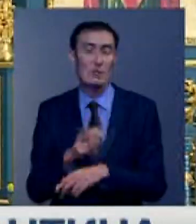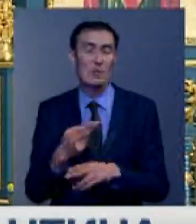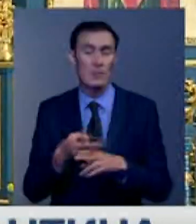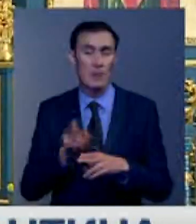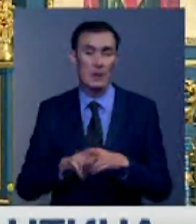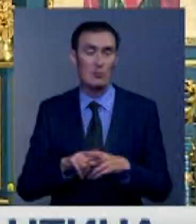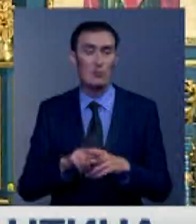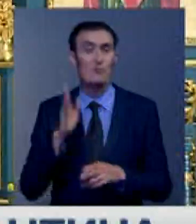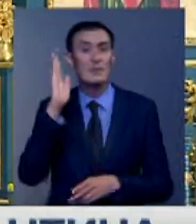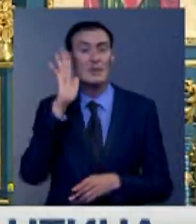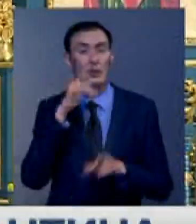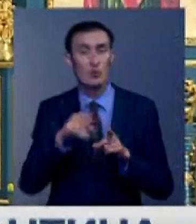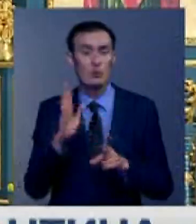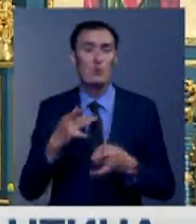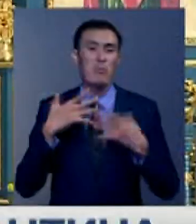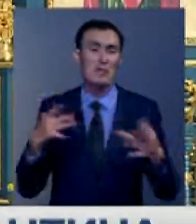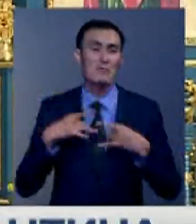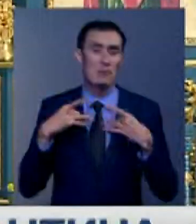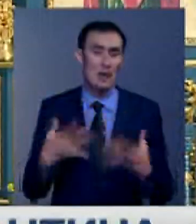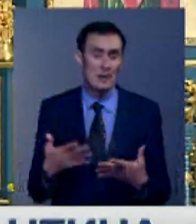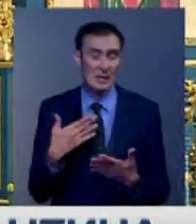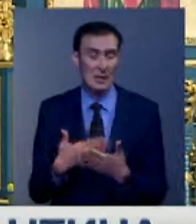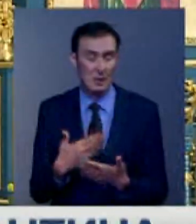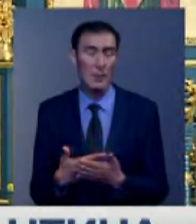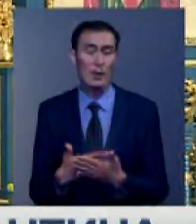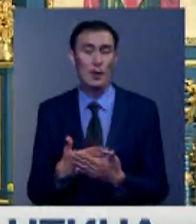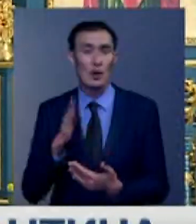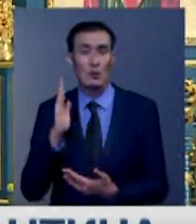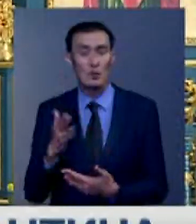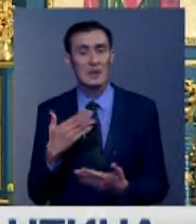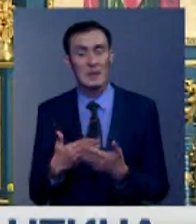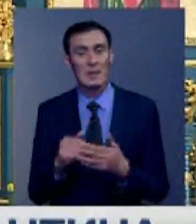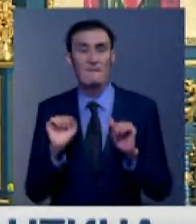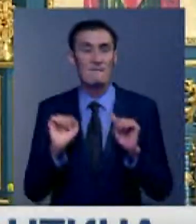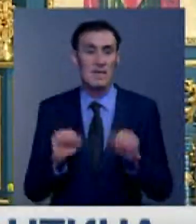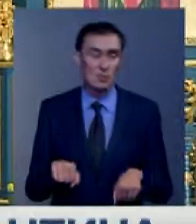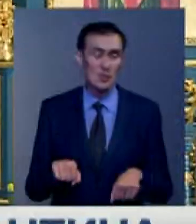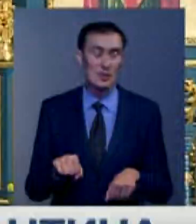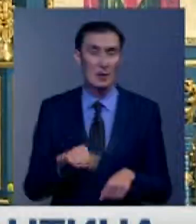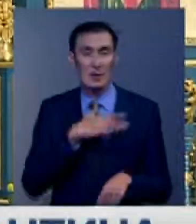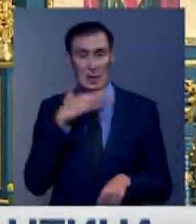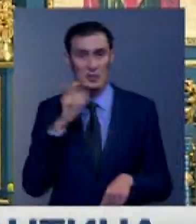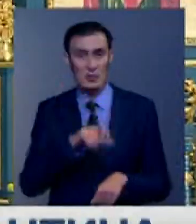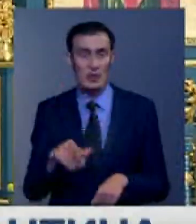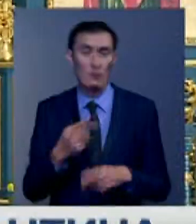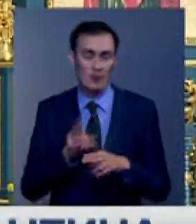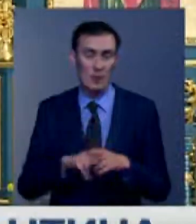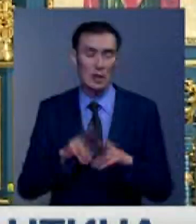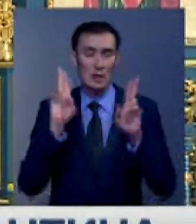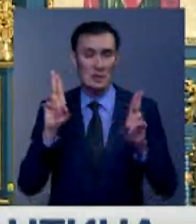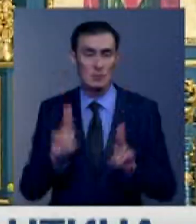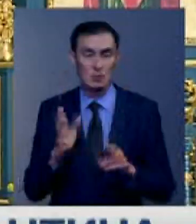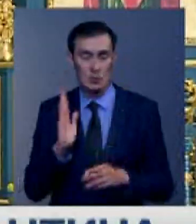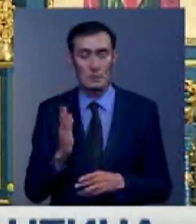что впереди, когда у нас будут большие праздники, то есть если будет и возможности, и вот количество людей, то мы будем вот эти нормы тоже как-то следить,